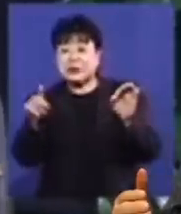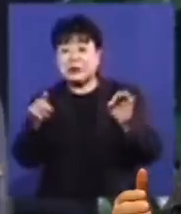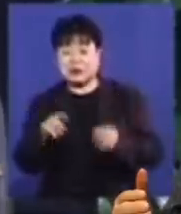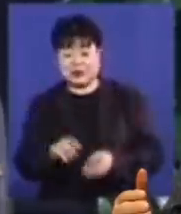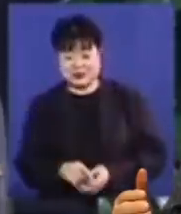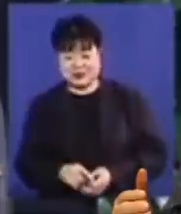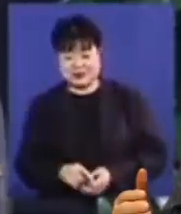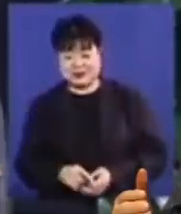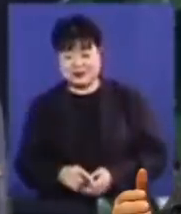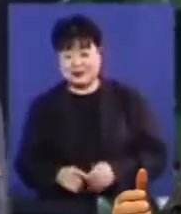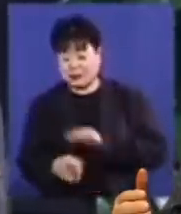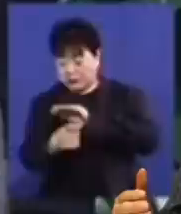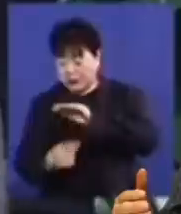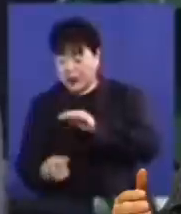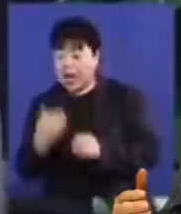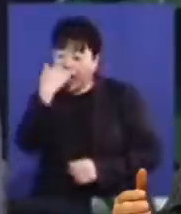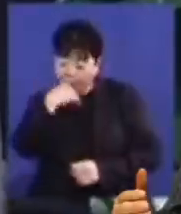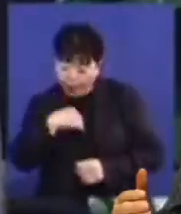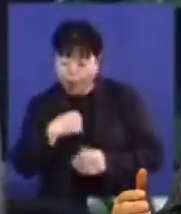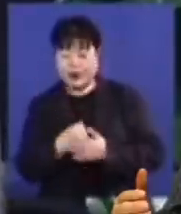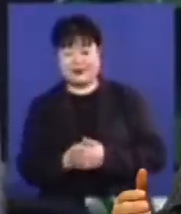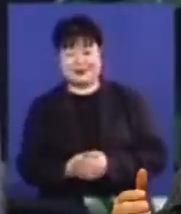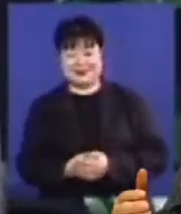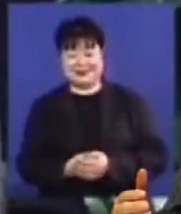탁 닦아서 먹어버리고